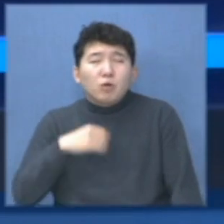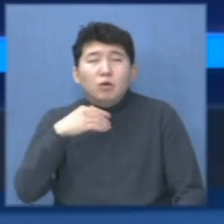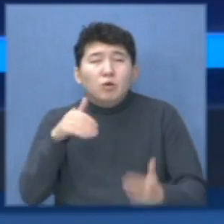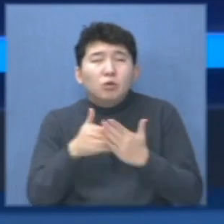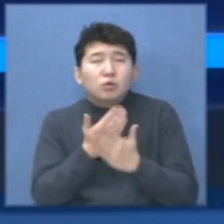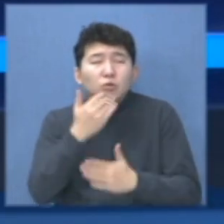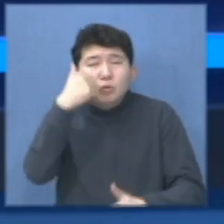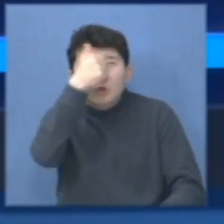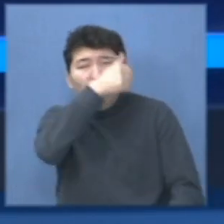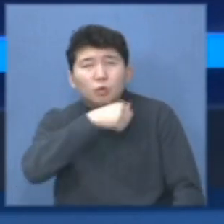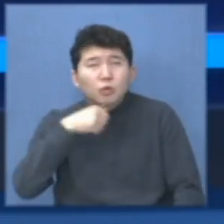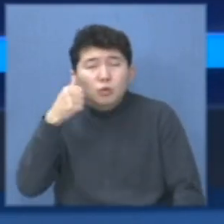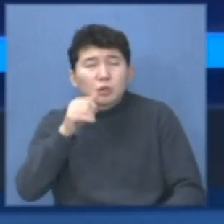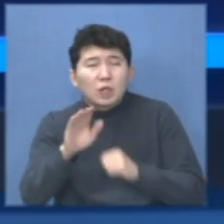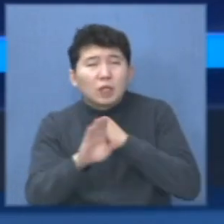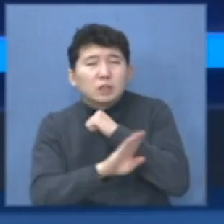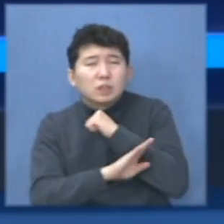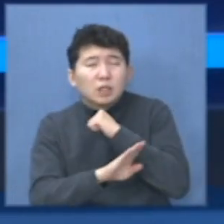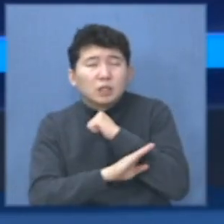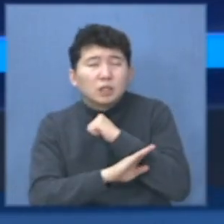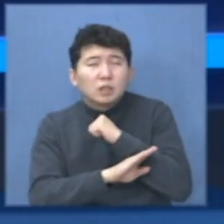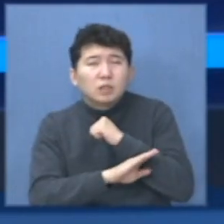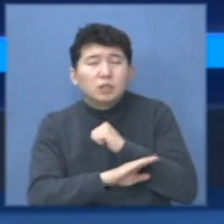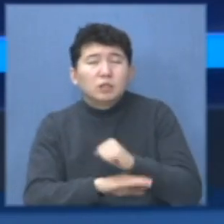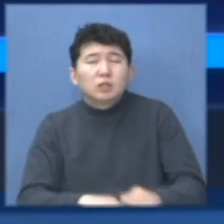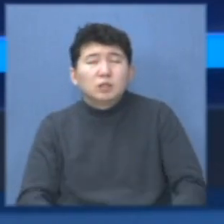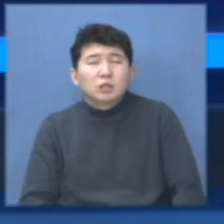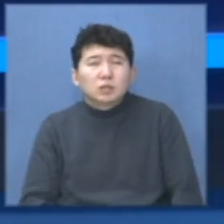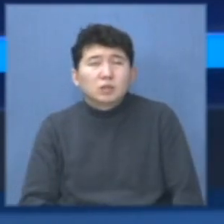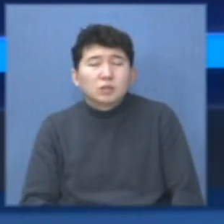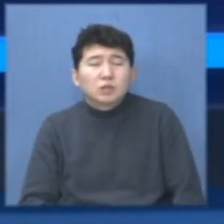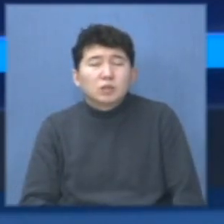подручных средств, не нанося вред окружающей среде.